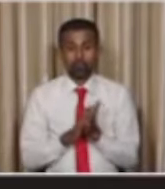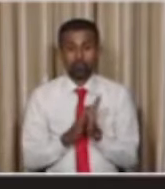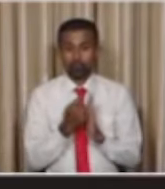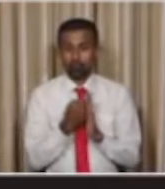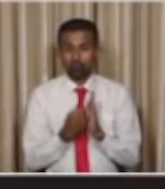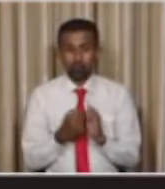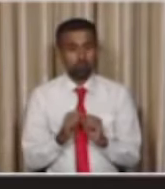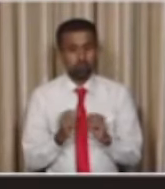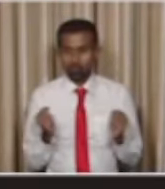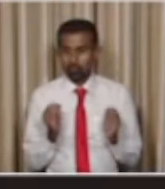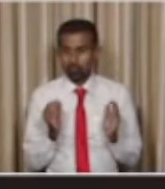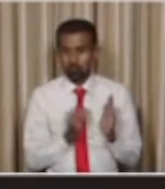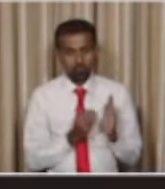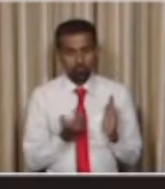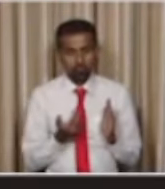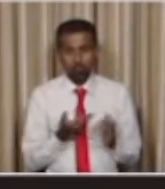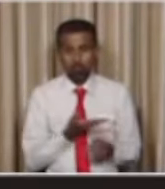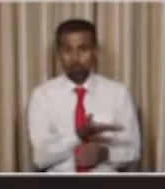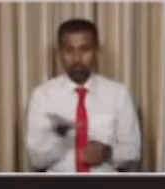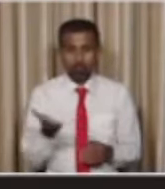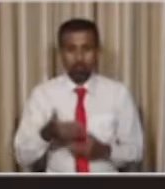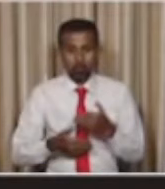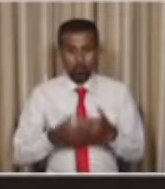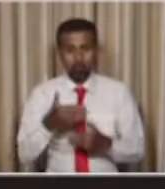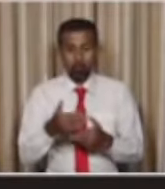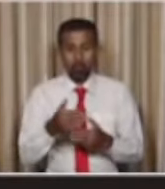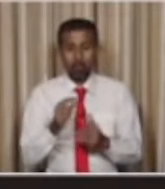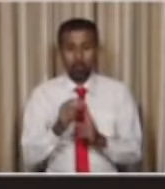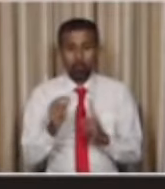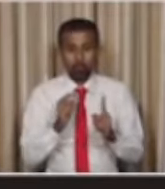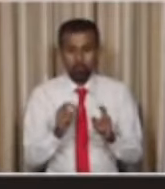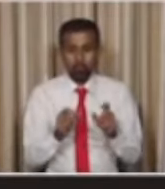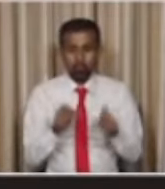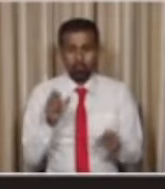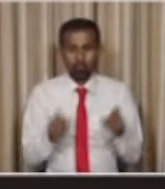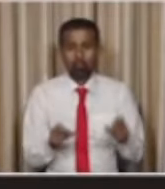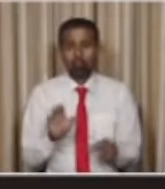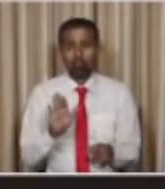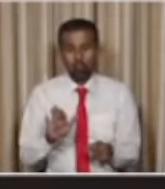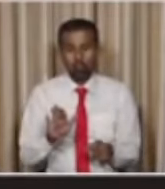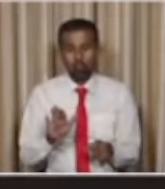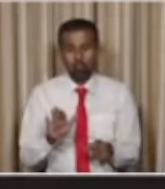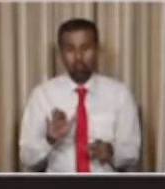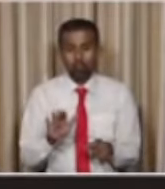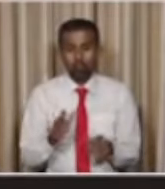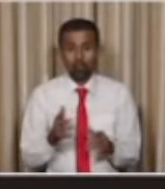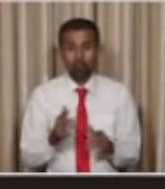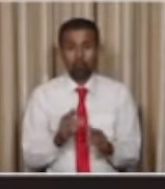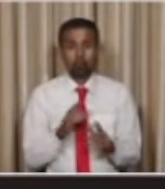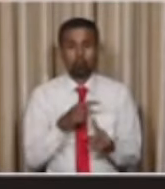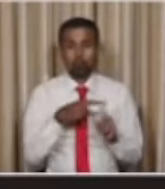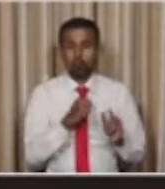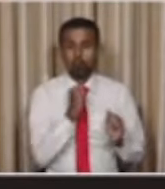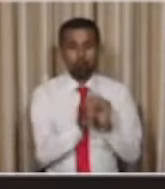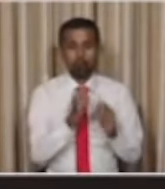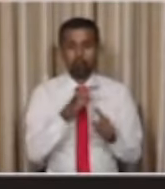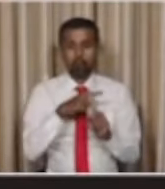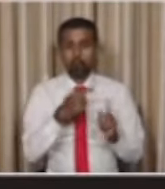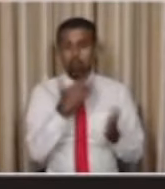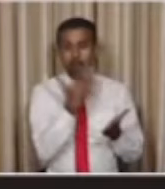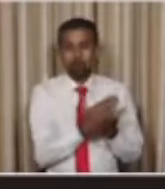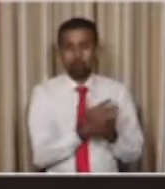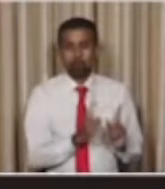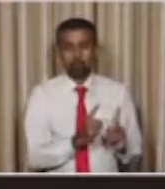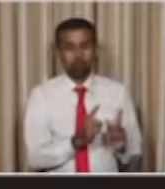වලට නැති වුණාට මේ සභාව කරගෙන යන්න කතික මහතුරු ඉන්න ඕනේ ඊට පස්සේ බස් එකක් වගේ මමක නවත්තන් ඉන්න බෑ ඒ නිසා